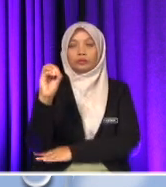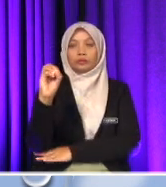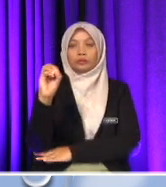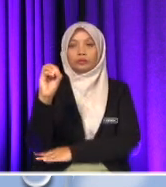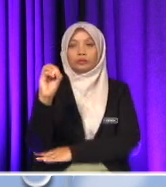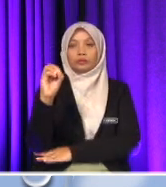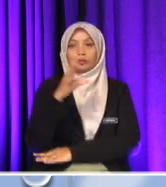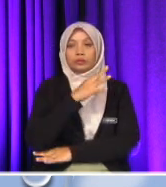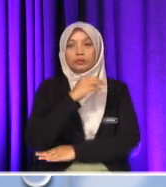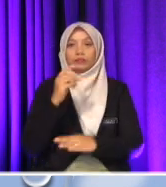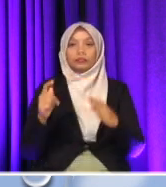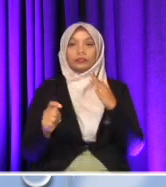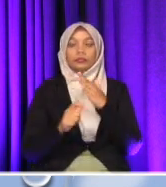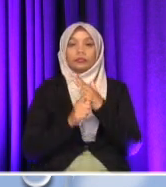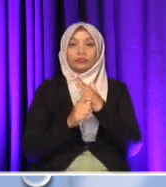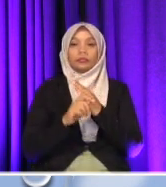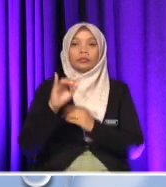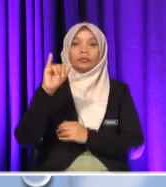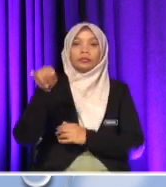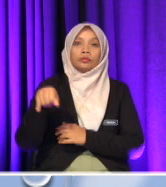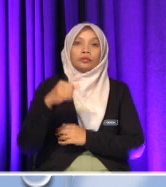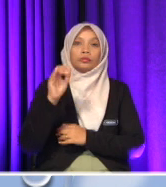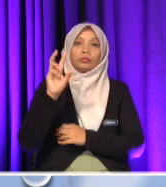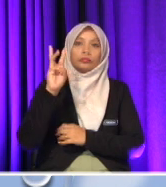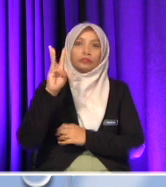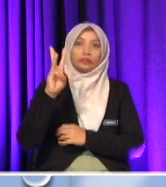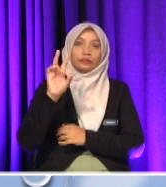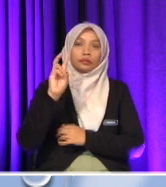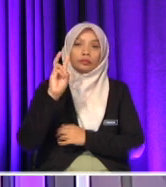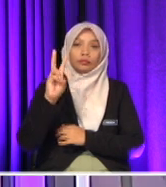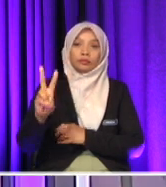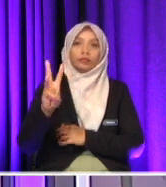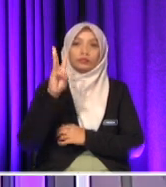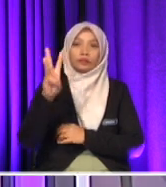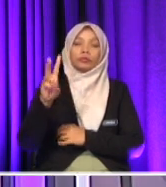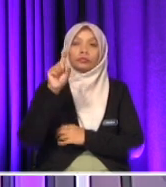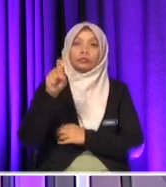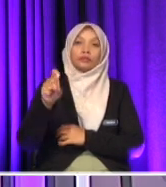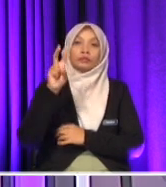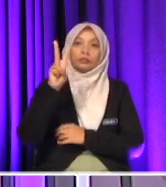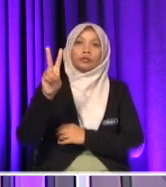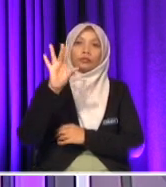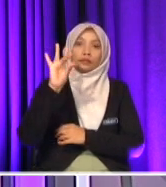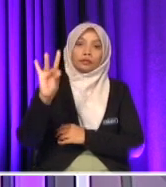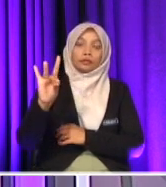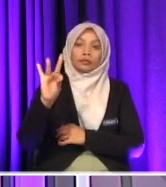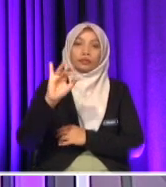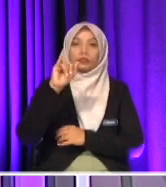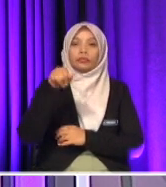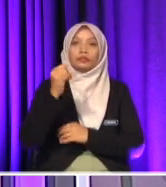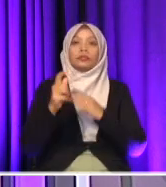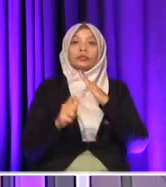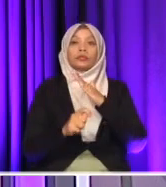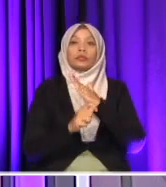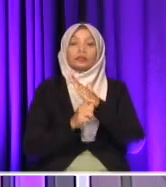kosong. Dan campungan J 6.28. J ni bermaksud, terus kita ingat, J itu positif di sini. J itu